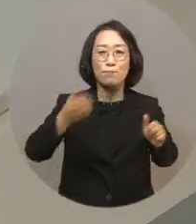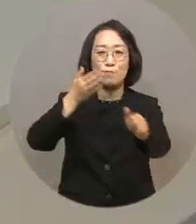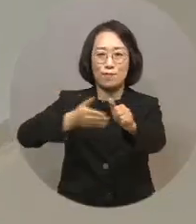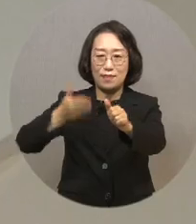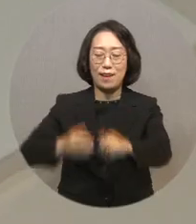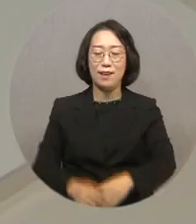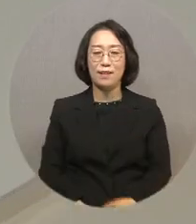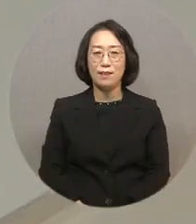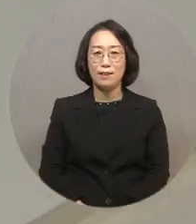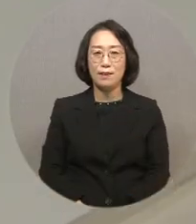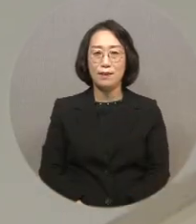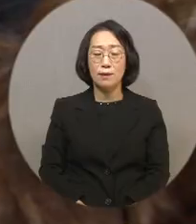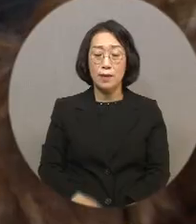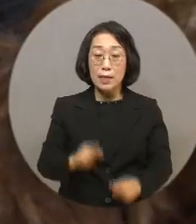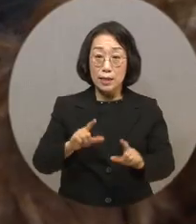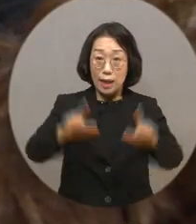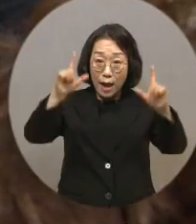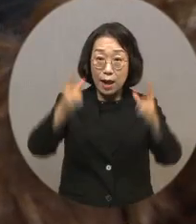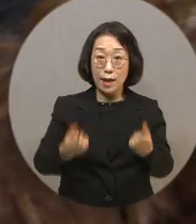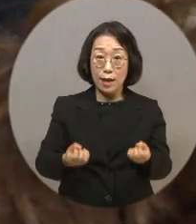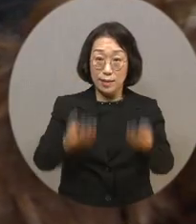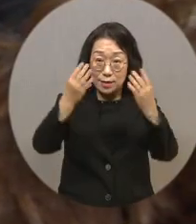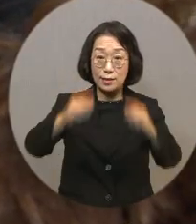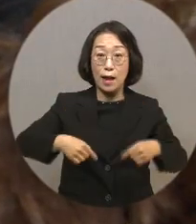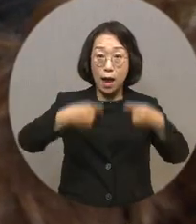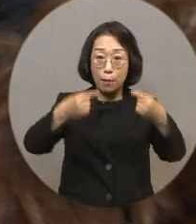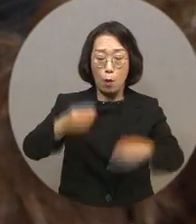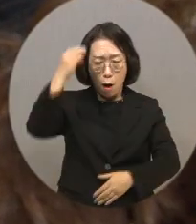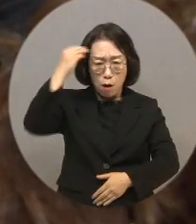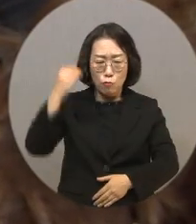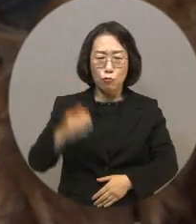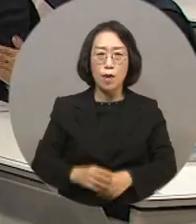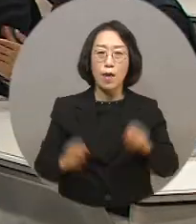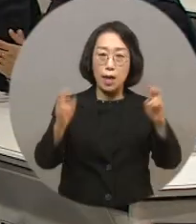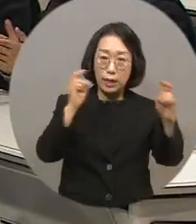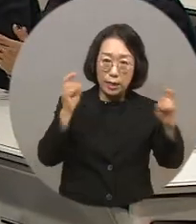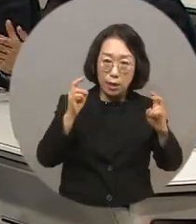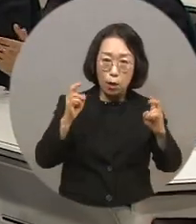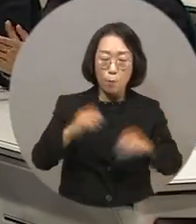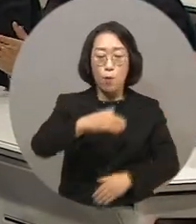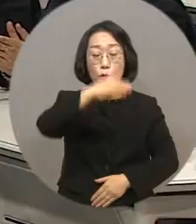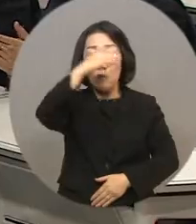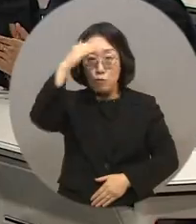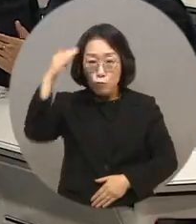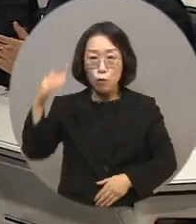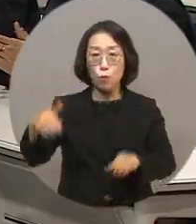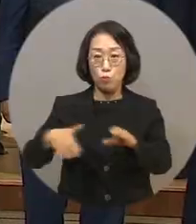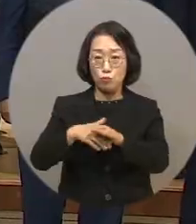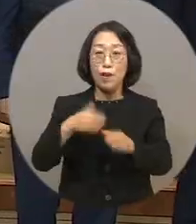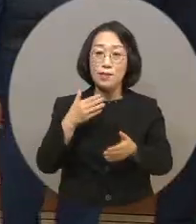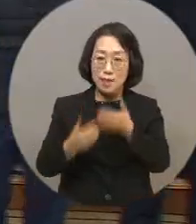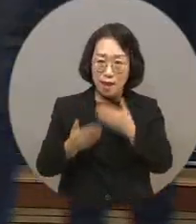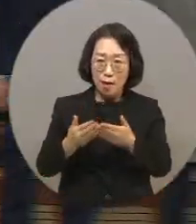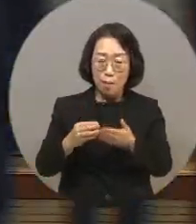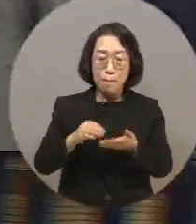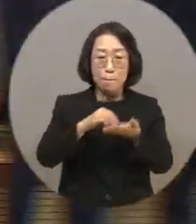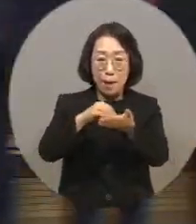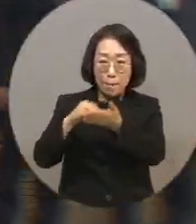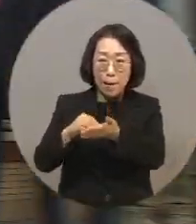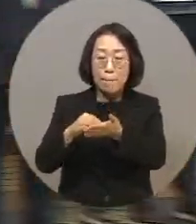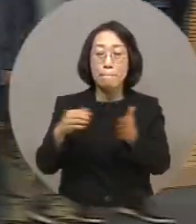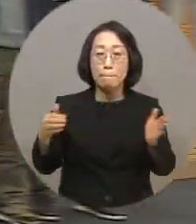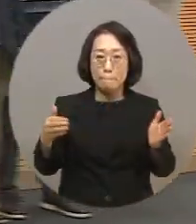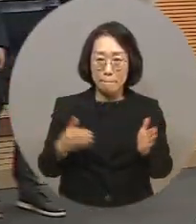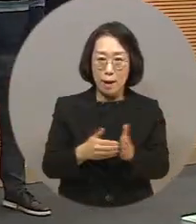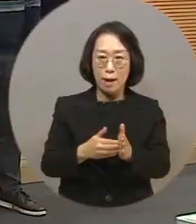희망합니다 한에 참여한 생들은 벌기 의 시간을 가졌습니다